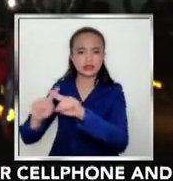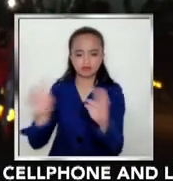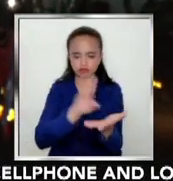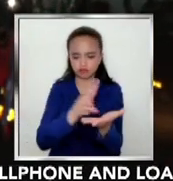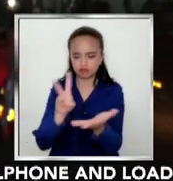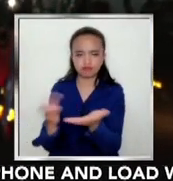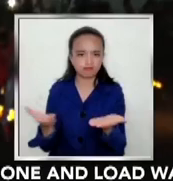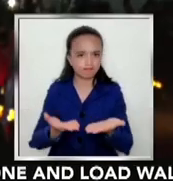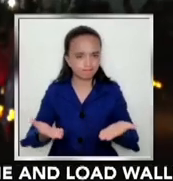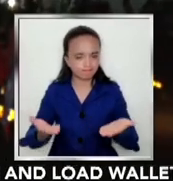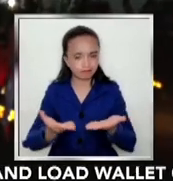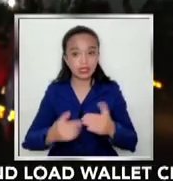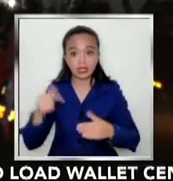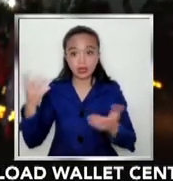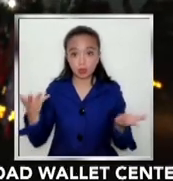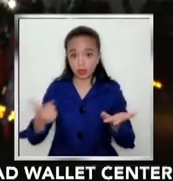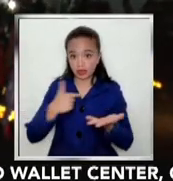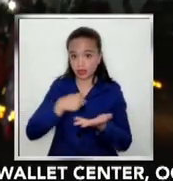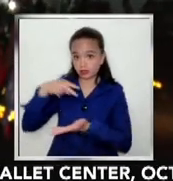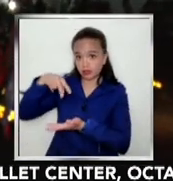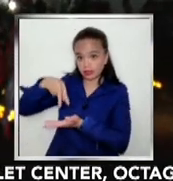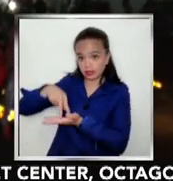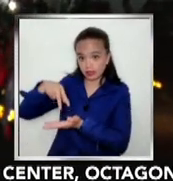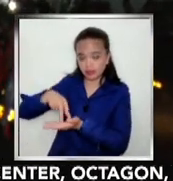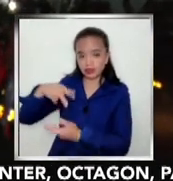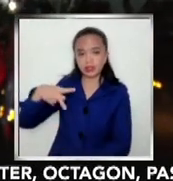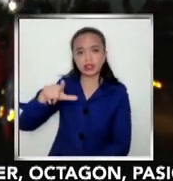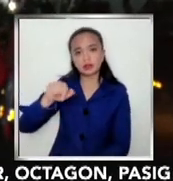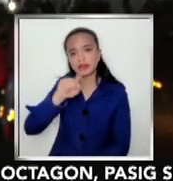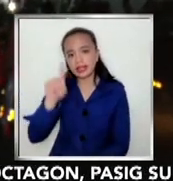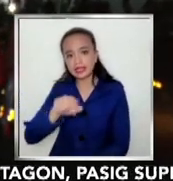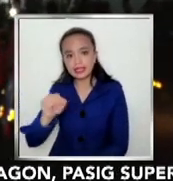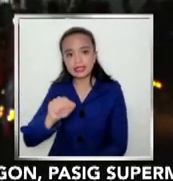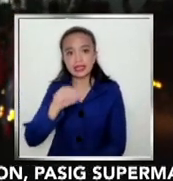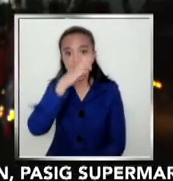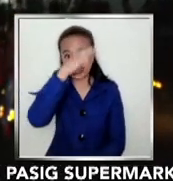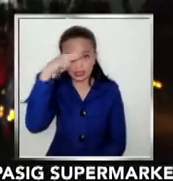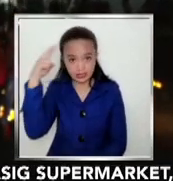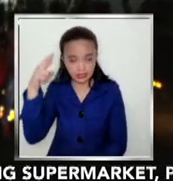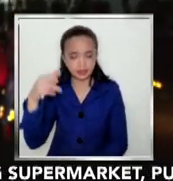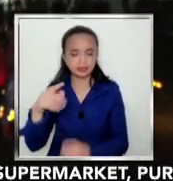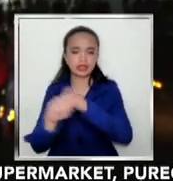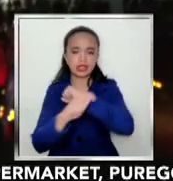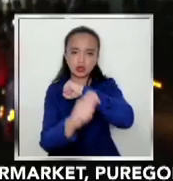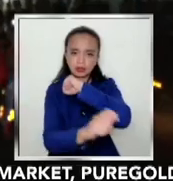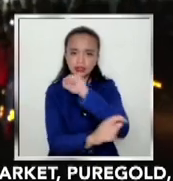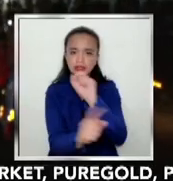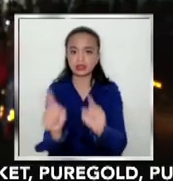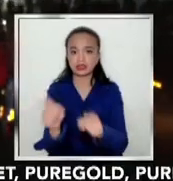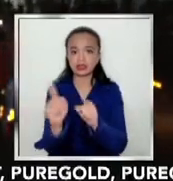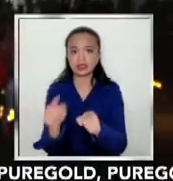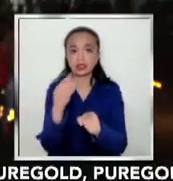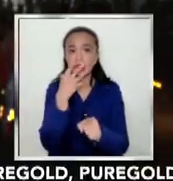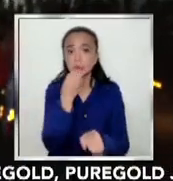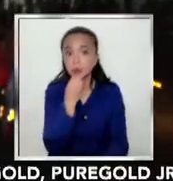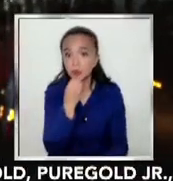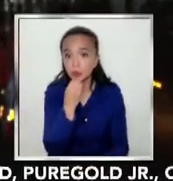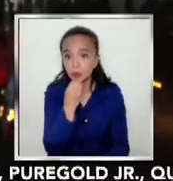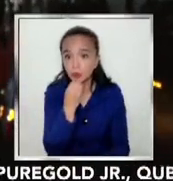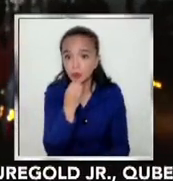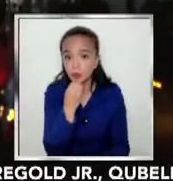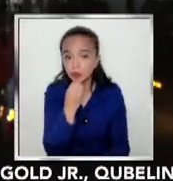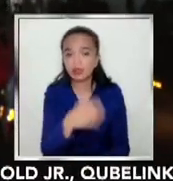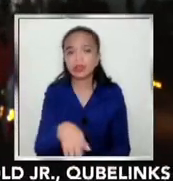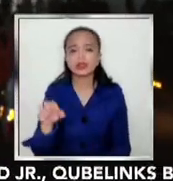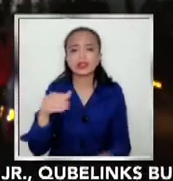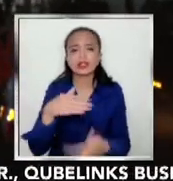Dito sa kinatatayuan natin, Vicky, sa Plaza Rizal sa downtown Tacloban, dinaluhan mismo ni Tacloban City Romualdez at ilang mga